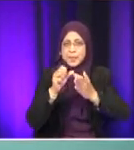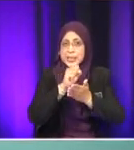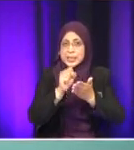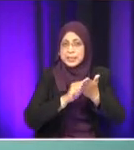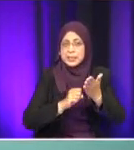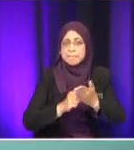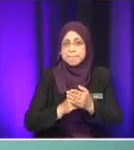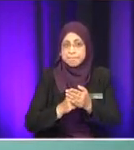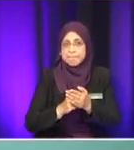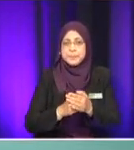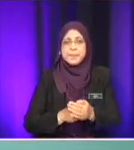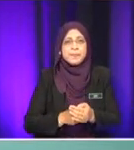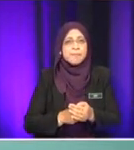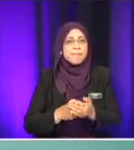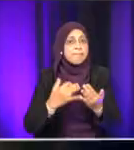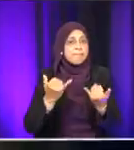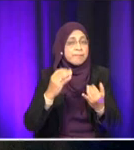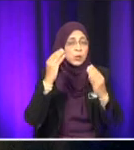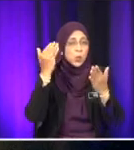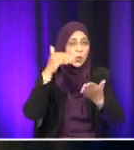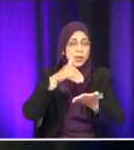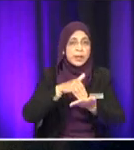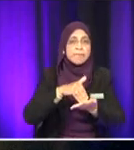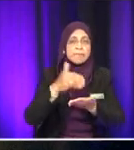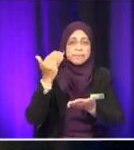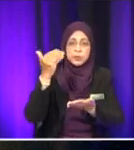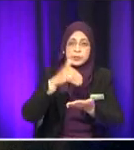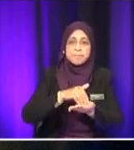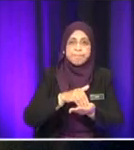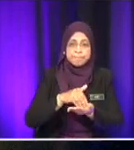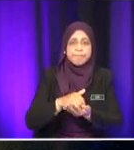ini adalah Sisi ulang kaji dan saya dilarang